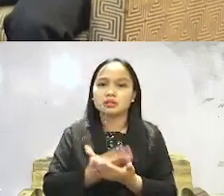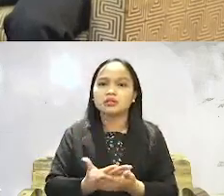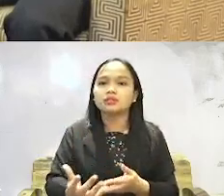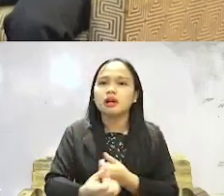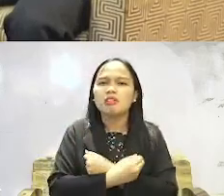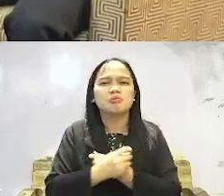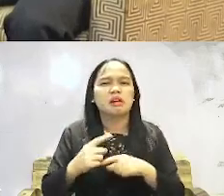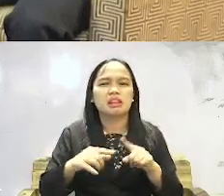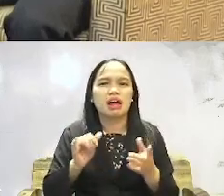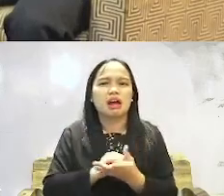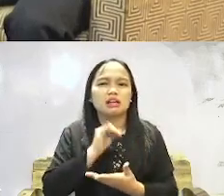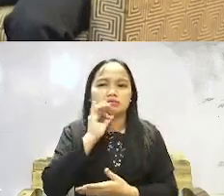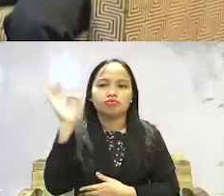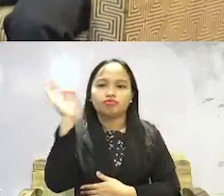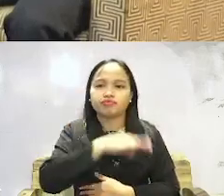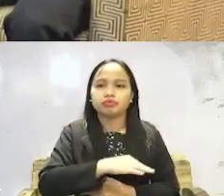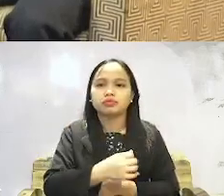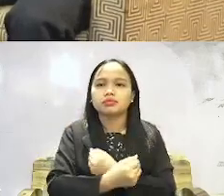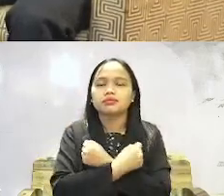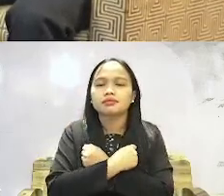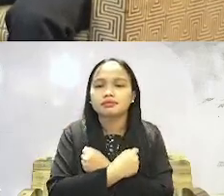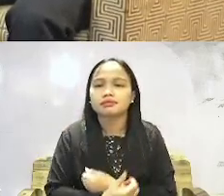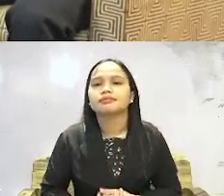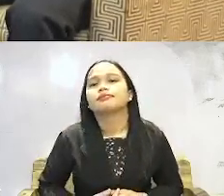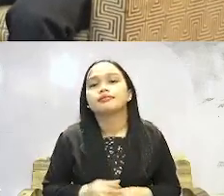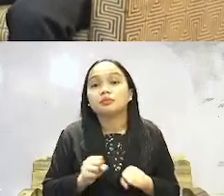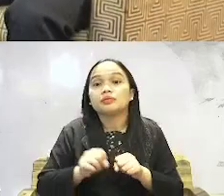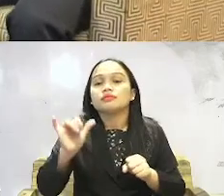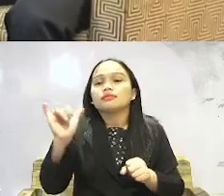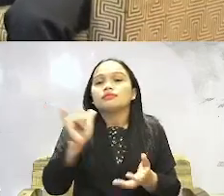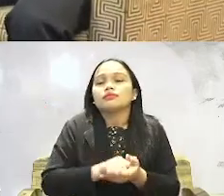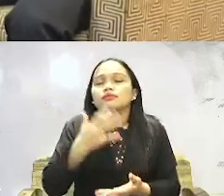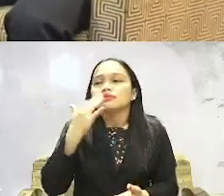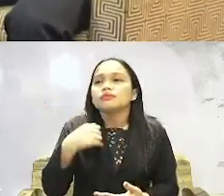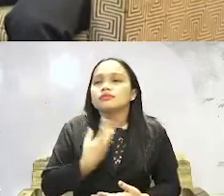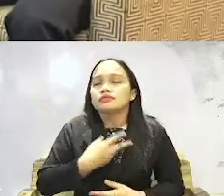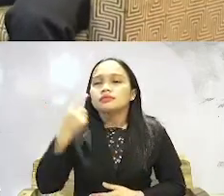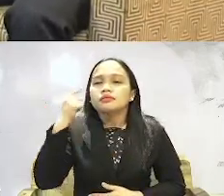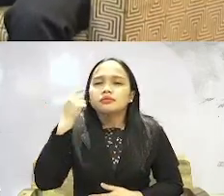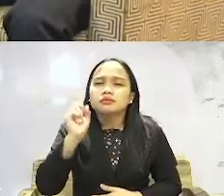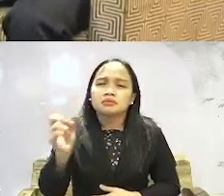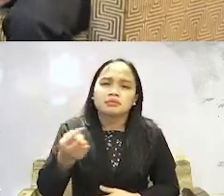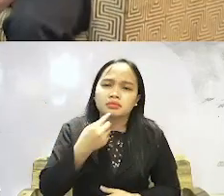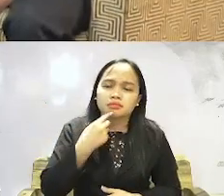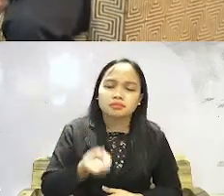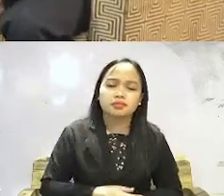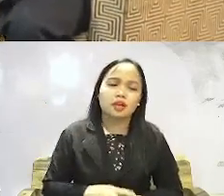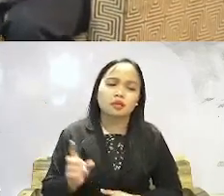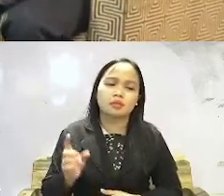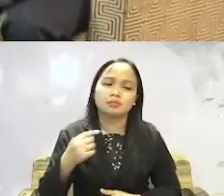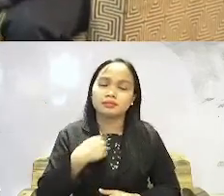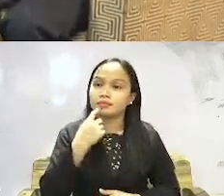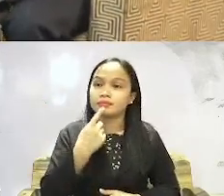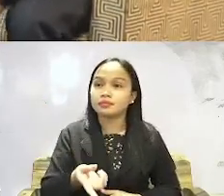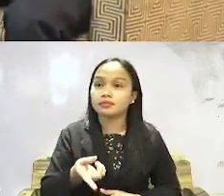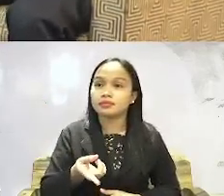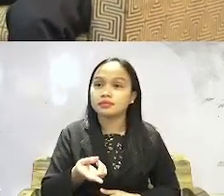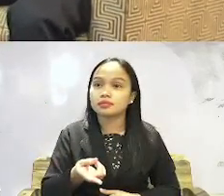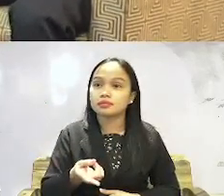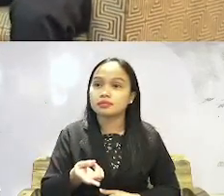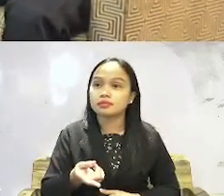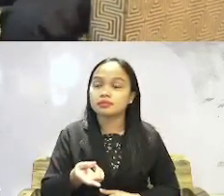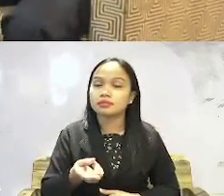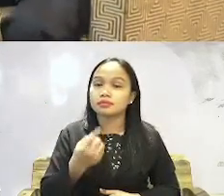fake na. Di ba? That's why we think na akala natin ato yun eh, gusto ko yung idagdag